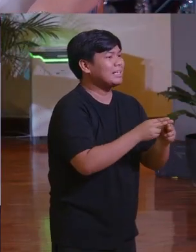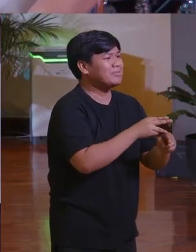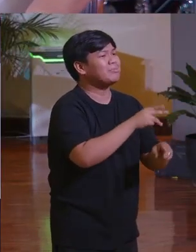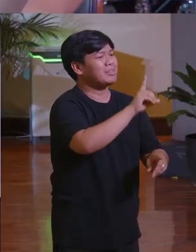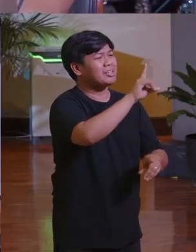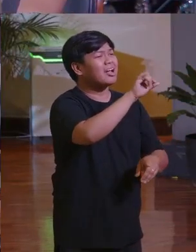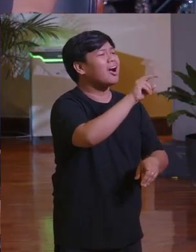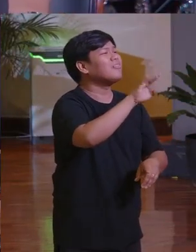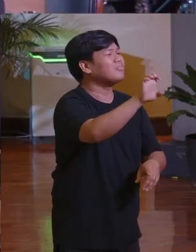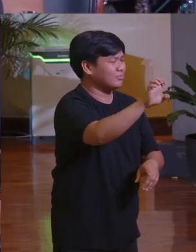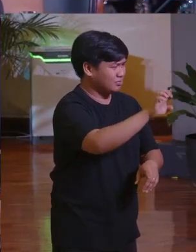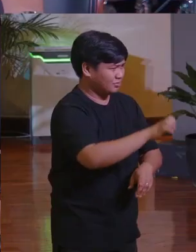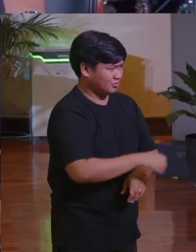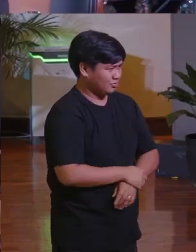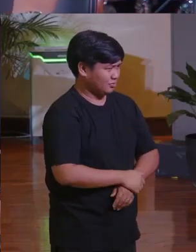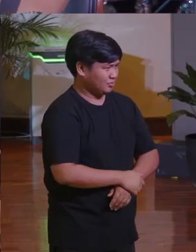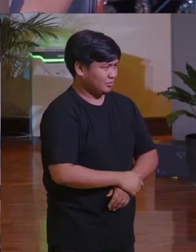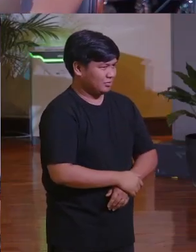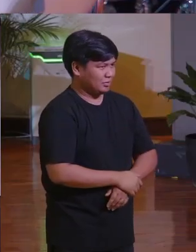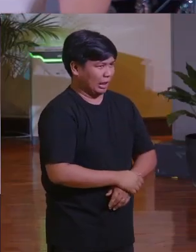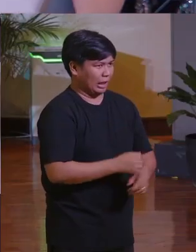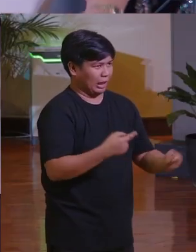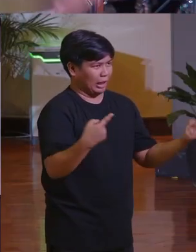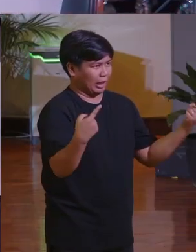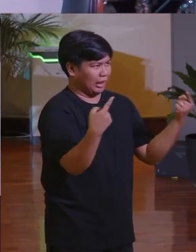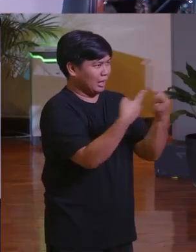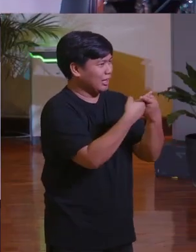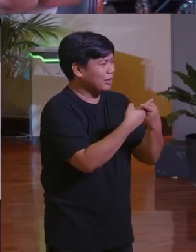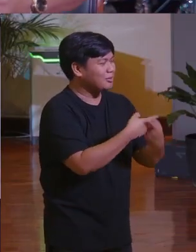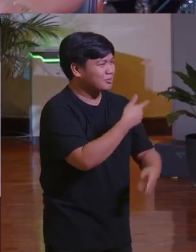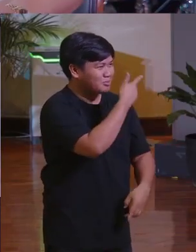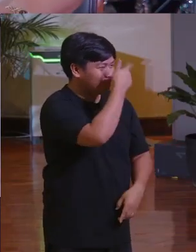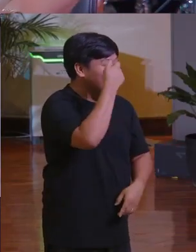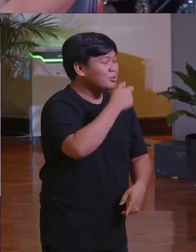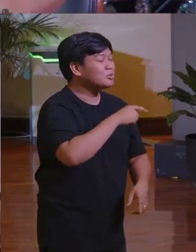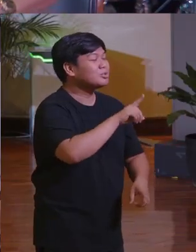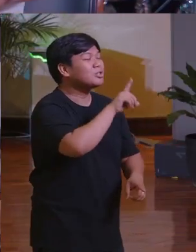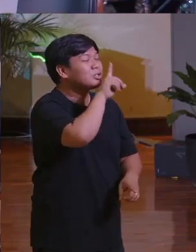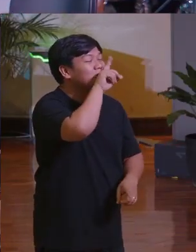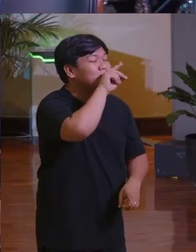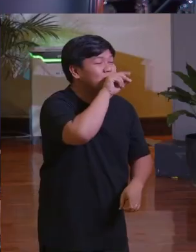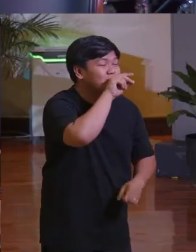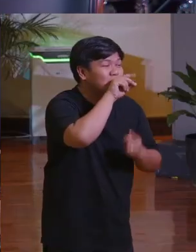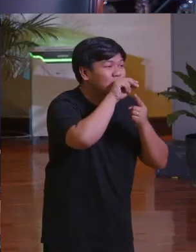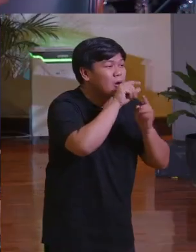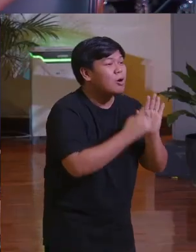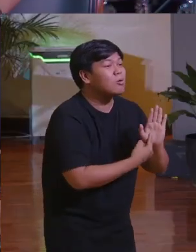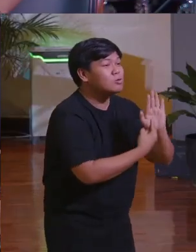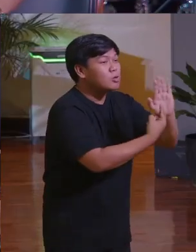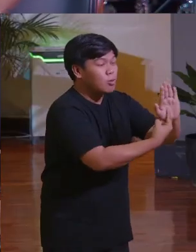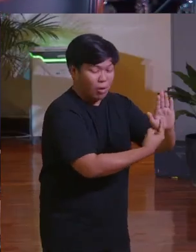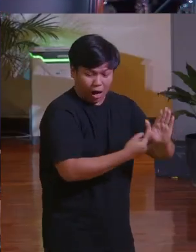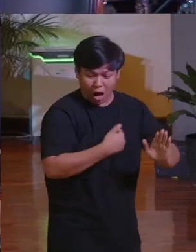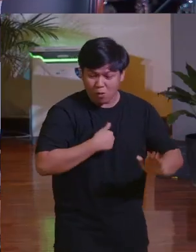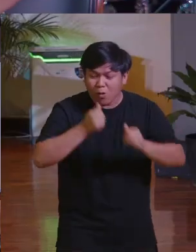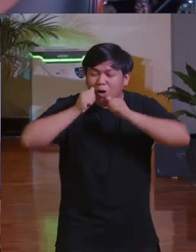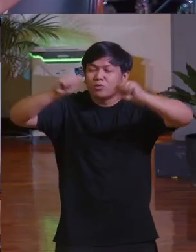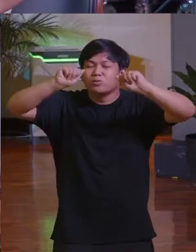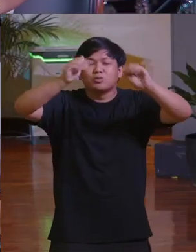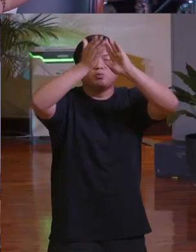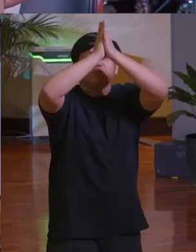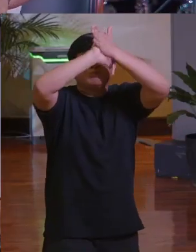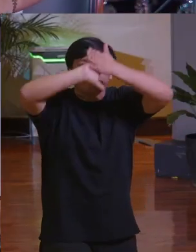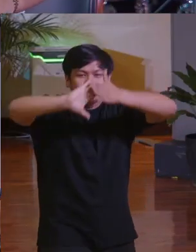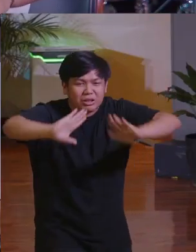Dove. Nakakatuwa nga po kasi parang isang dove, isang kalapati, isang sign ng peace, isang sign